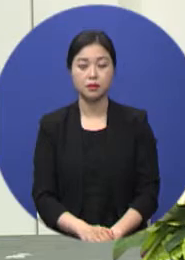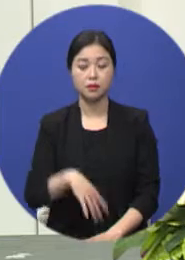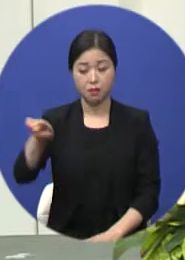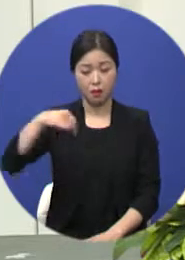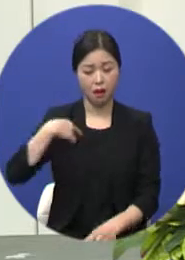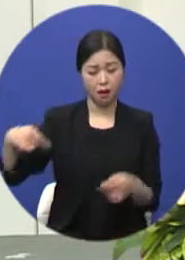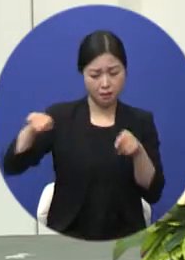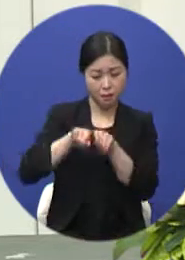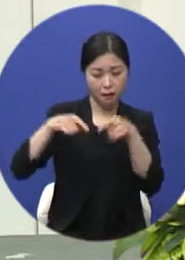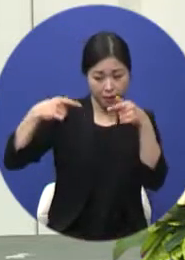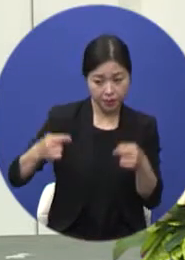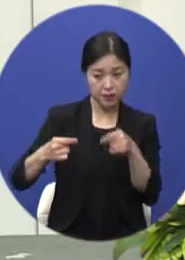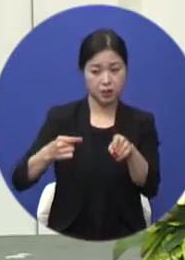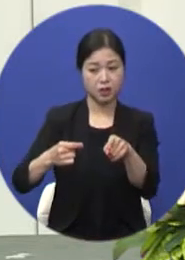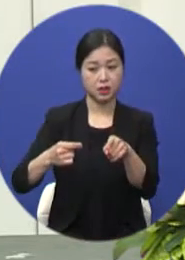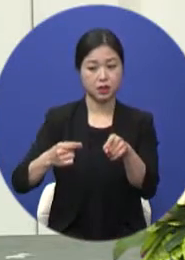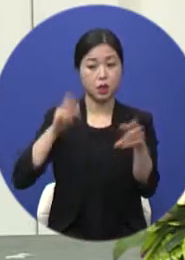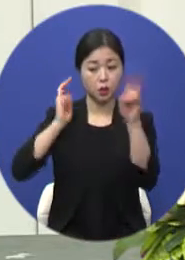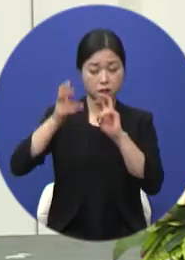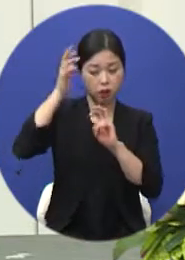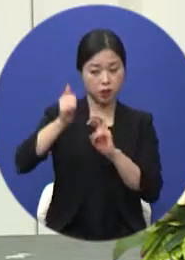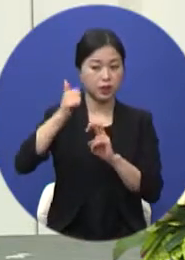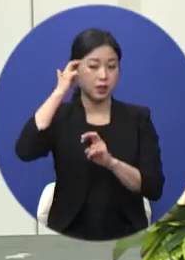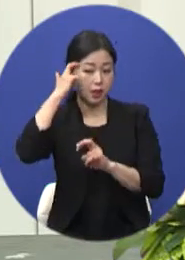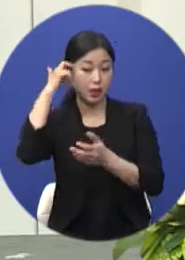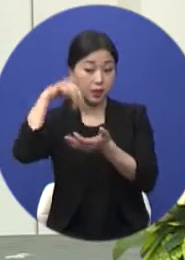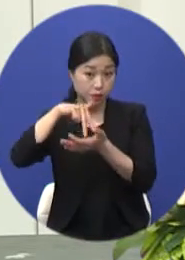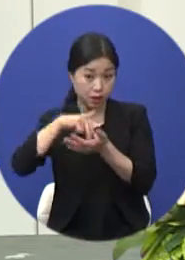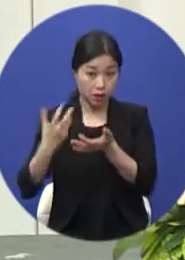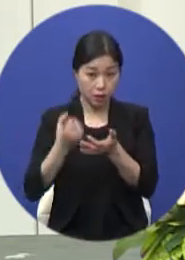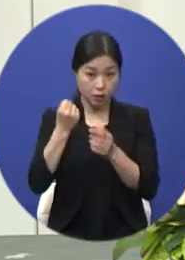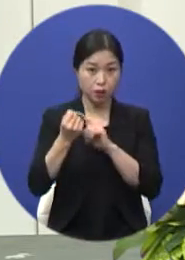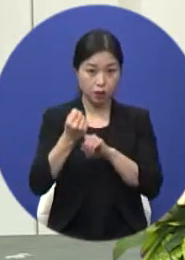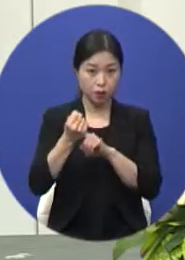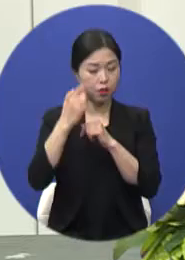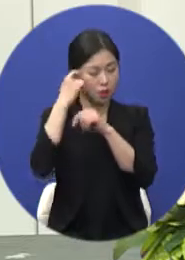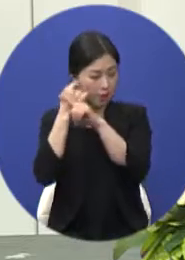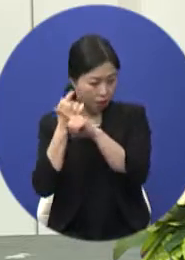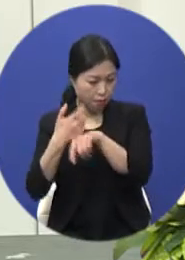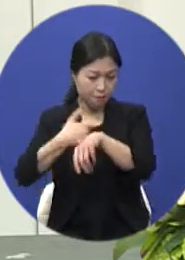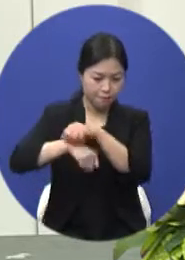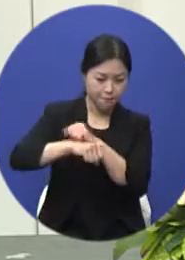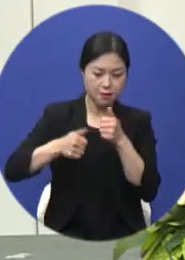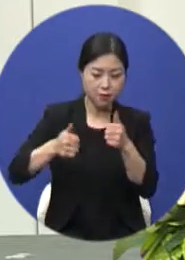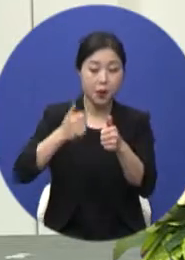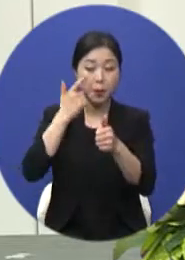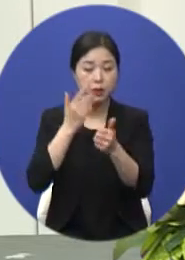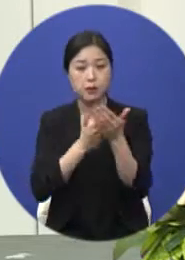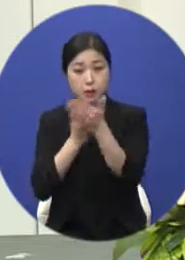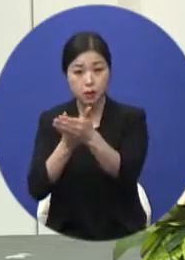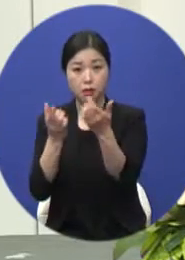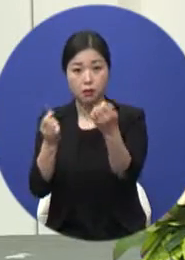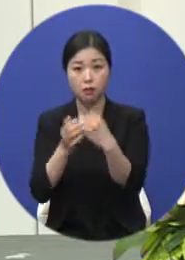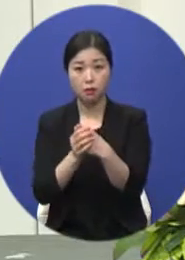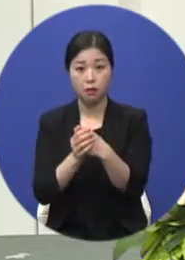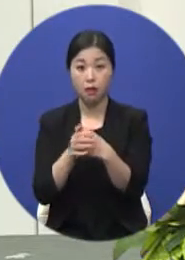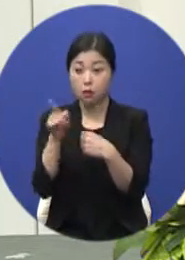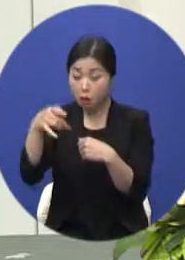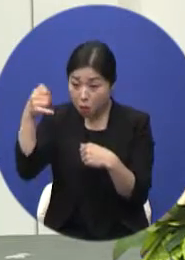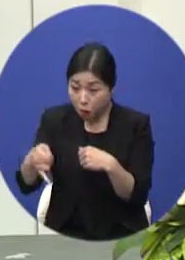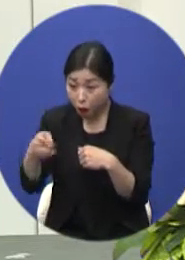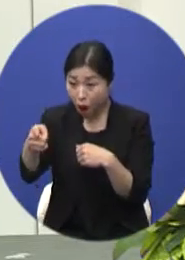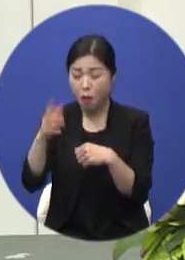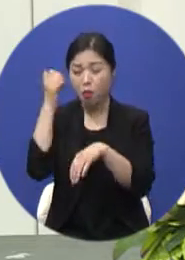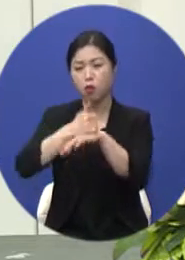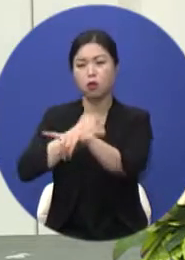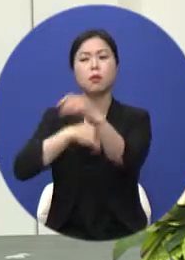공동주인의식을 갖게 해서 생각을 한번 받게 해서 좀 자발적으로 열심히 할 수 있게 한번 해보자. 네가 잘못하면 결국 너도